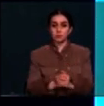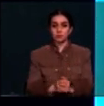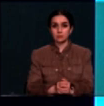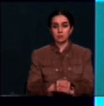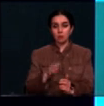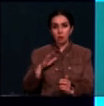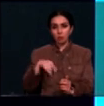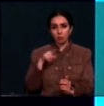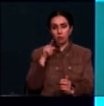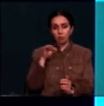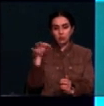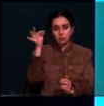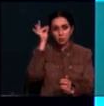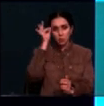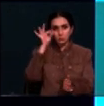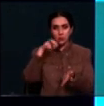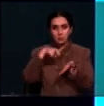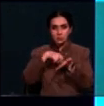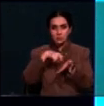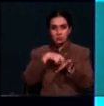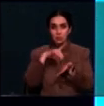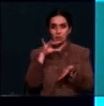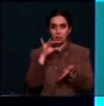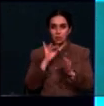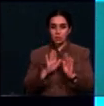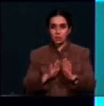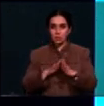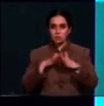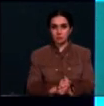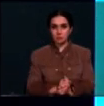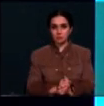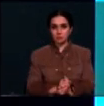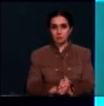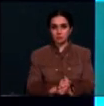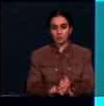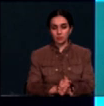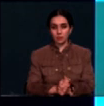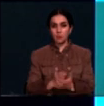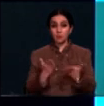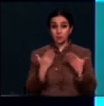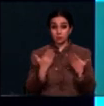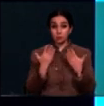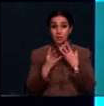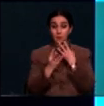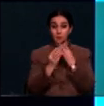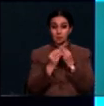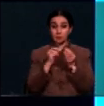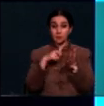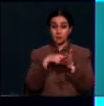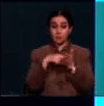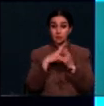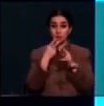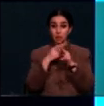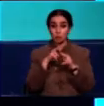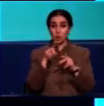Потом она вспомнила о письме и раскрыла ее. Прочитаем вместе, ребята, письмо,